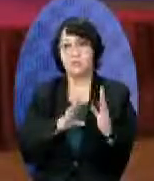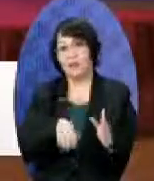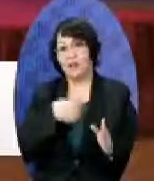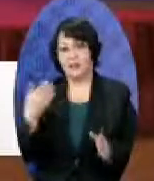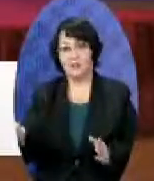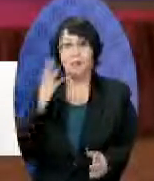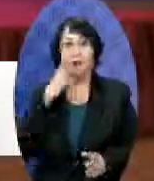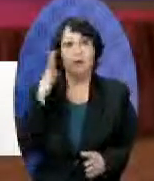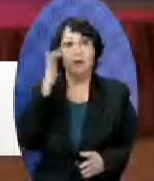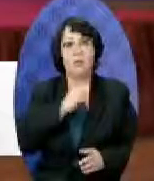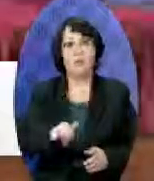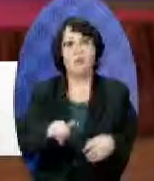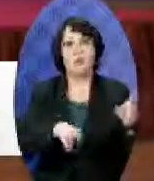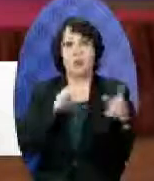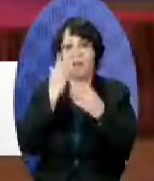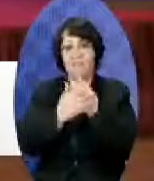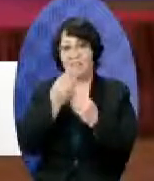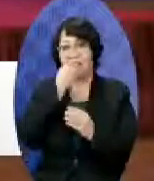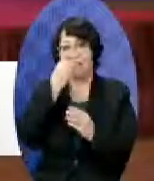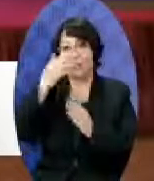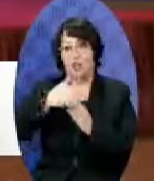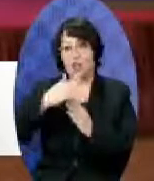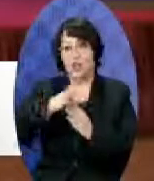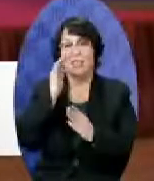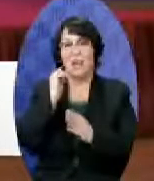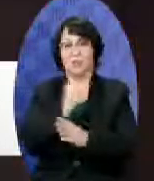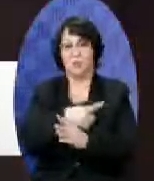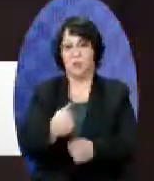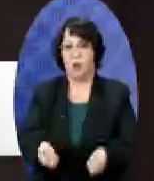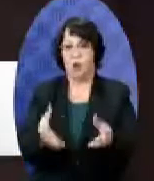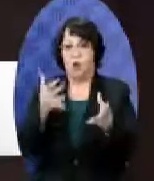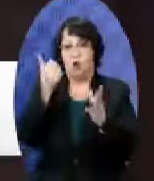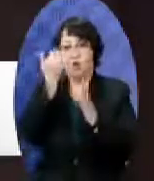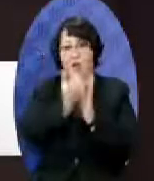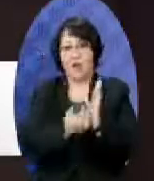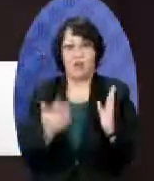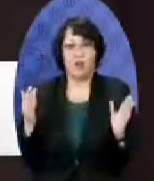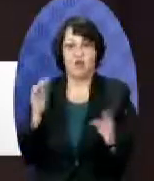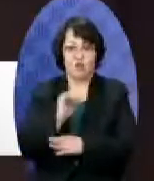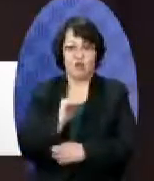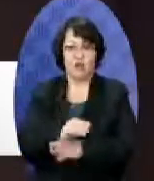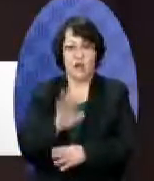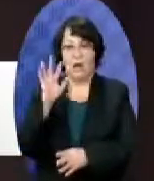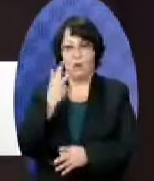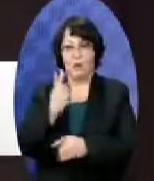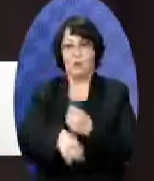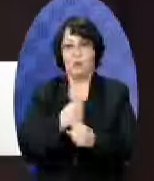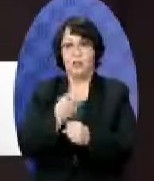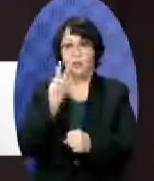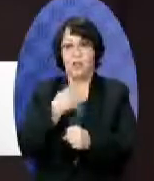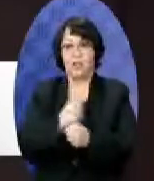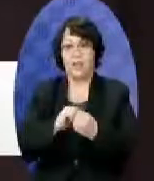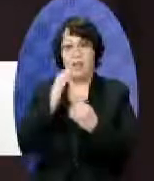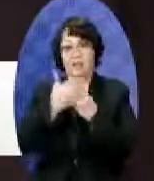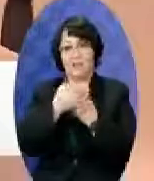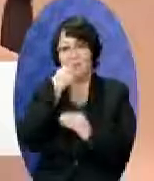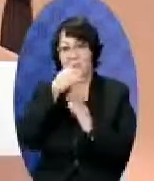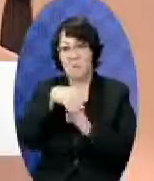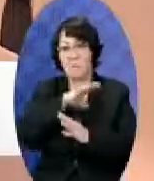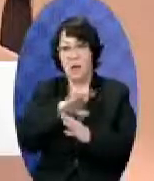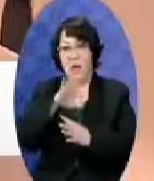Дэлхийн улс орнуудад энэ өдрийг авилгатай хэрхэн тэмцэж үрдүн гаргаснаа тайлгнадаг өдөр. 13 дахь жилдээ үйл ажиллагаагаа явуулж байгаа авилгатай тэмцэх газар